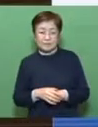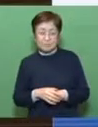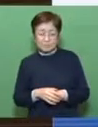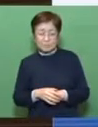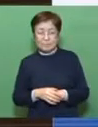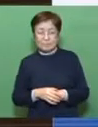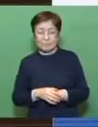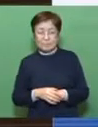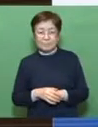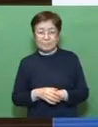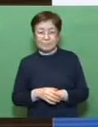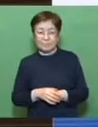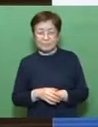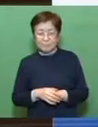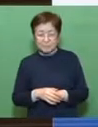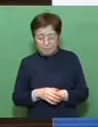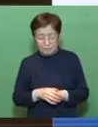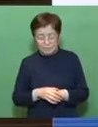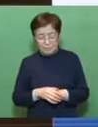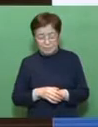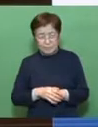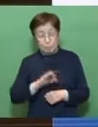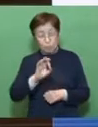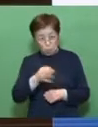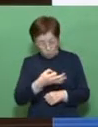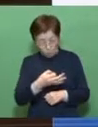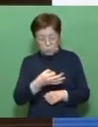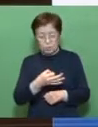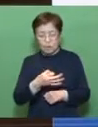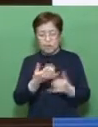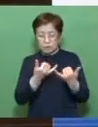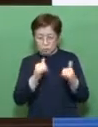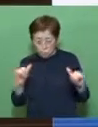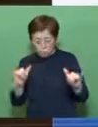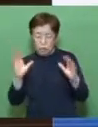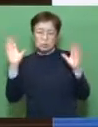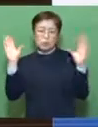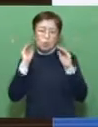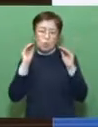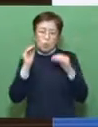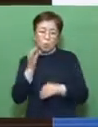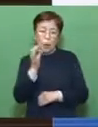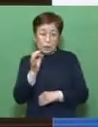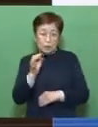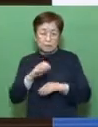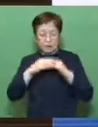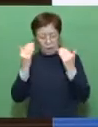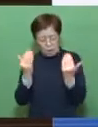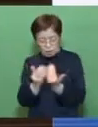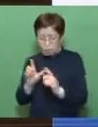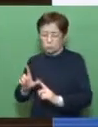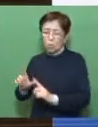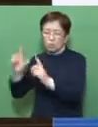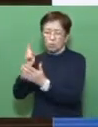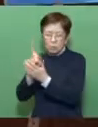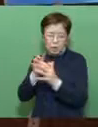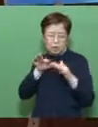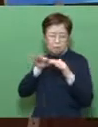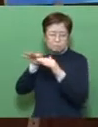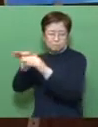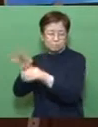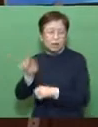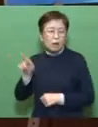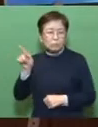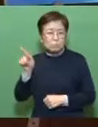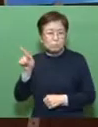え物も情報も人もお金も全てが東京局集中してるですねはいはい